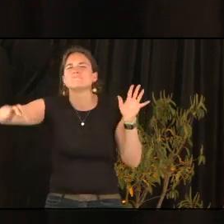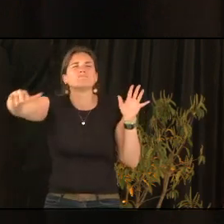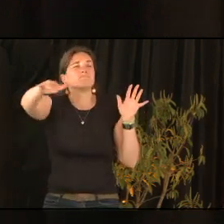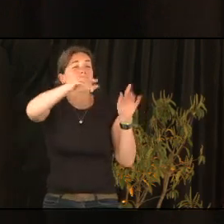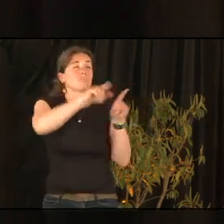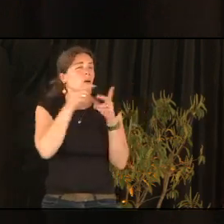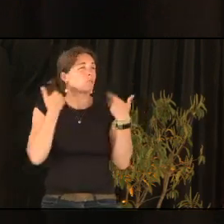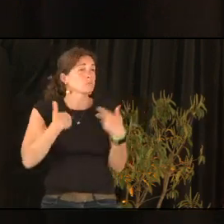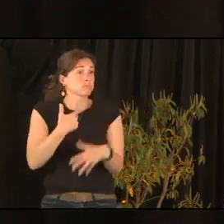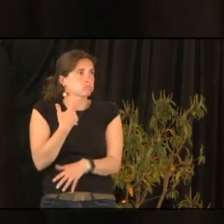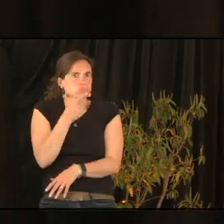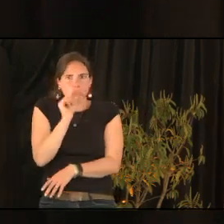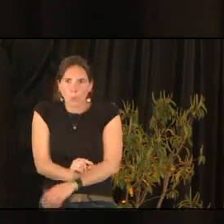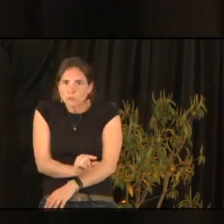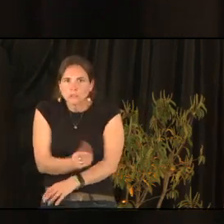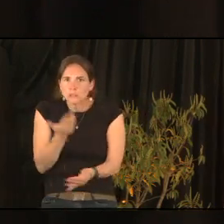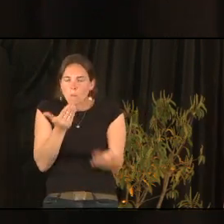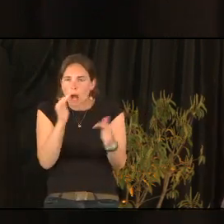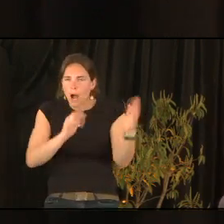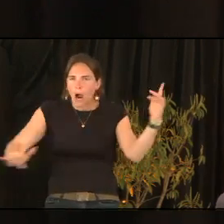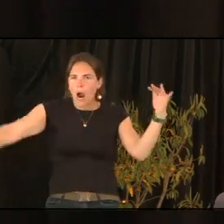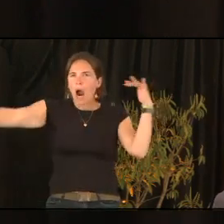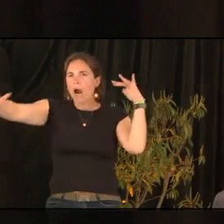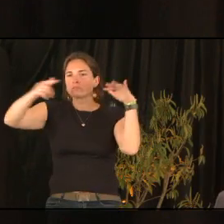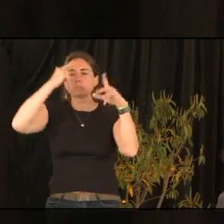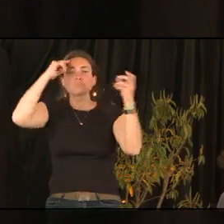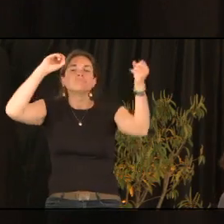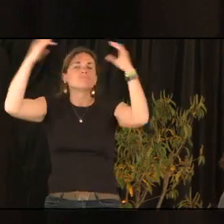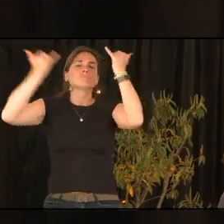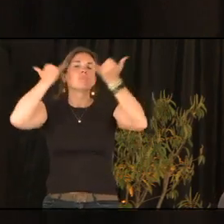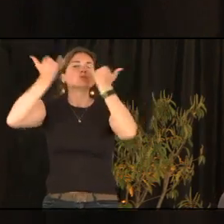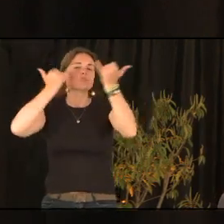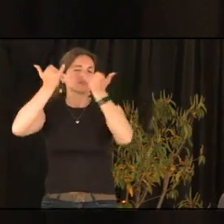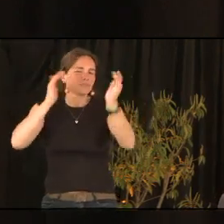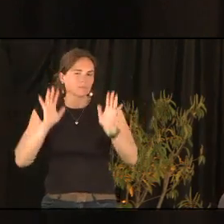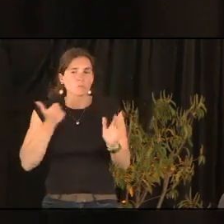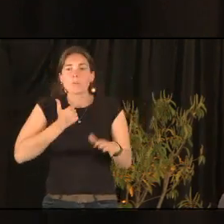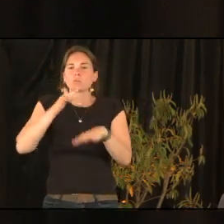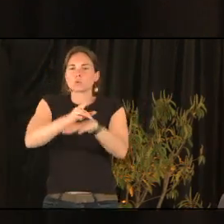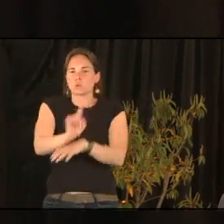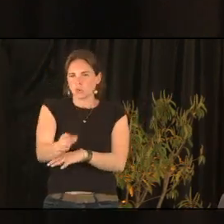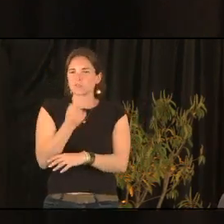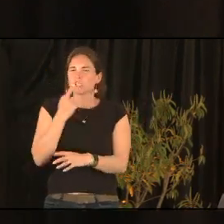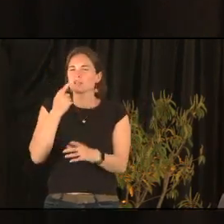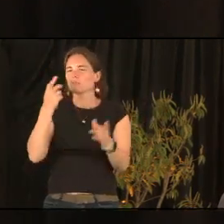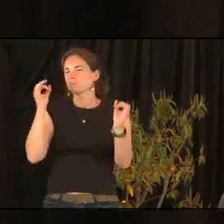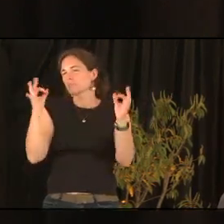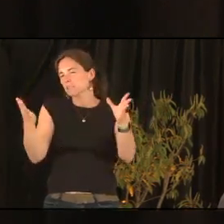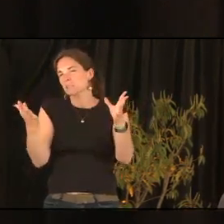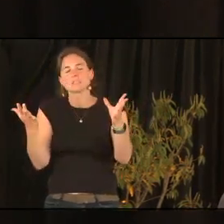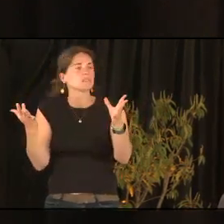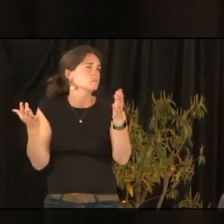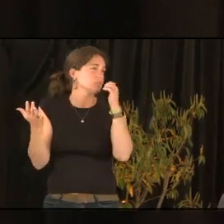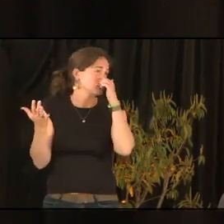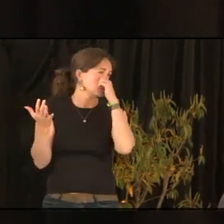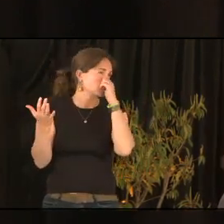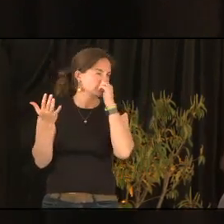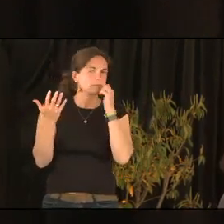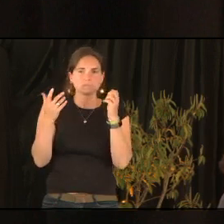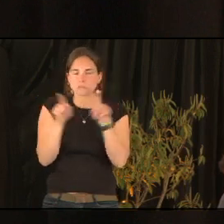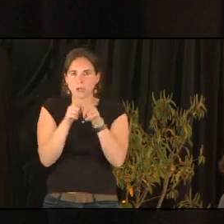sommes peu de choses. Enfin, je ne sais pas, je l'imagine, parce que je n'y suis pas allée, mais voilà, on peut supposer quand même qu'on est un petit peu figé